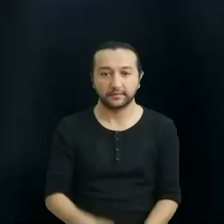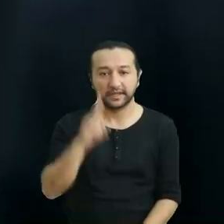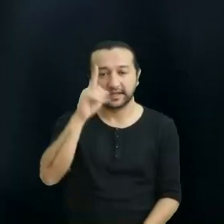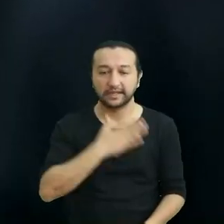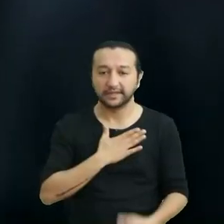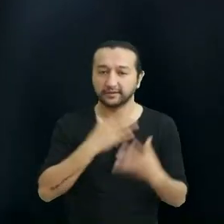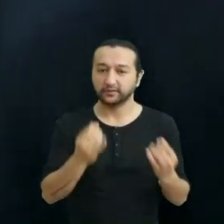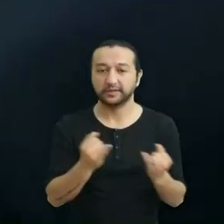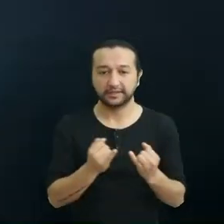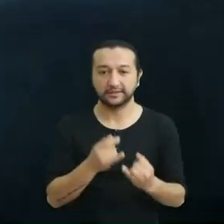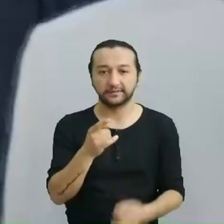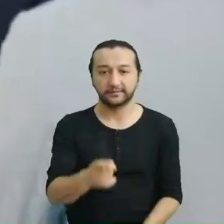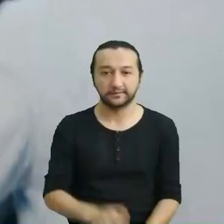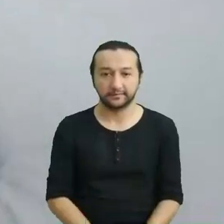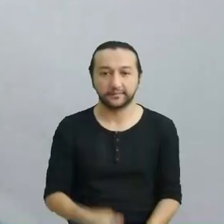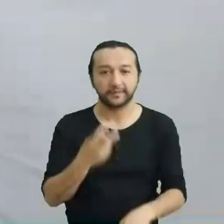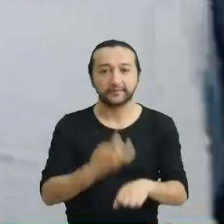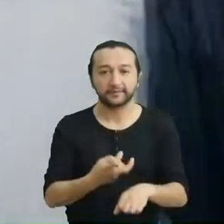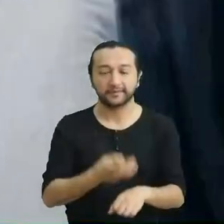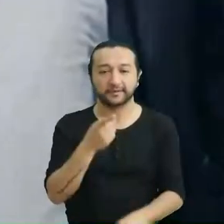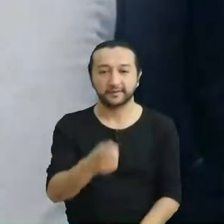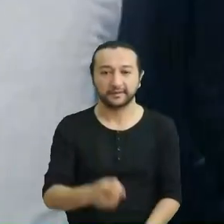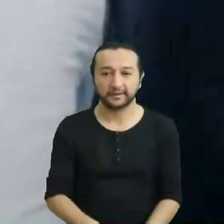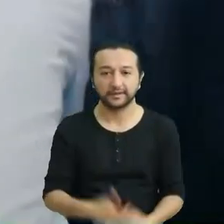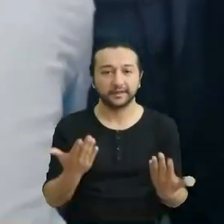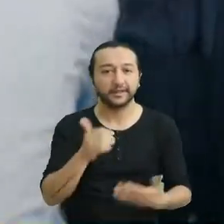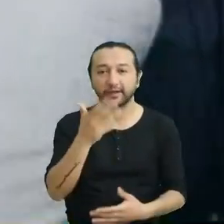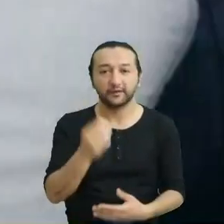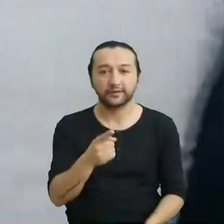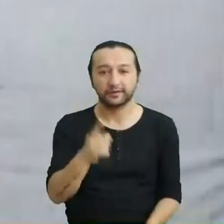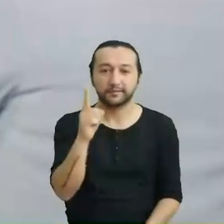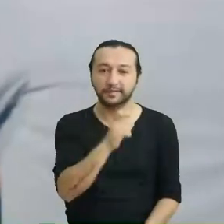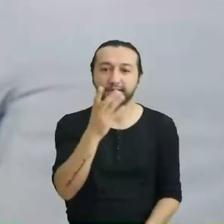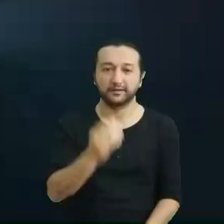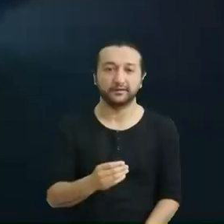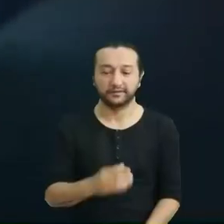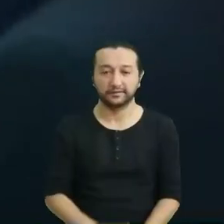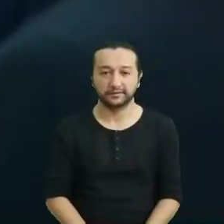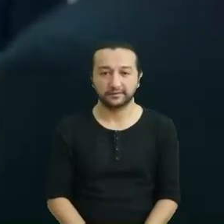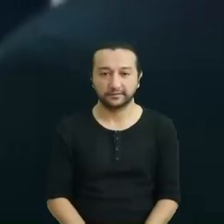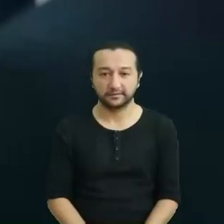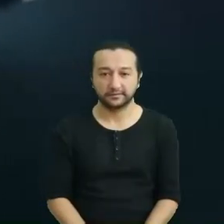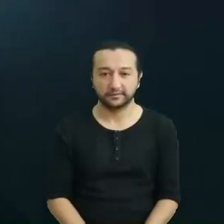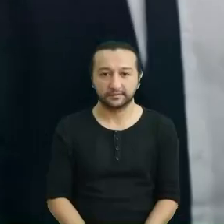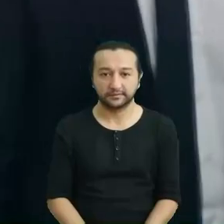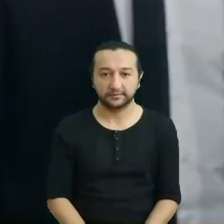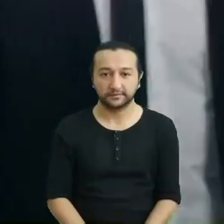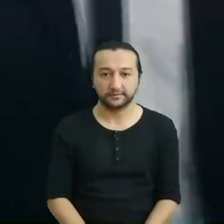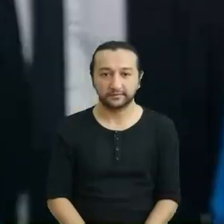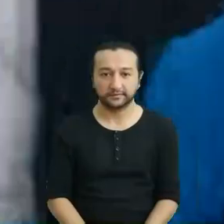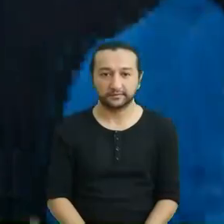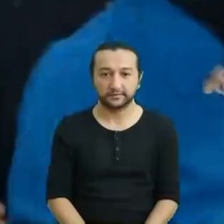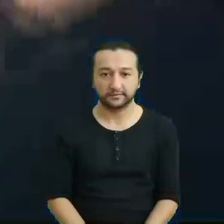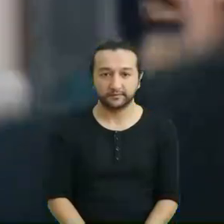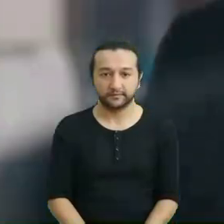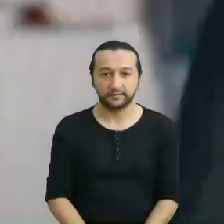Allah razı olsun kardeşim. Maşallah. Hamile. Ne kadar kaldı? Bireyim kaldı. Hamza İbrahim'e